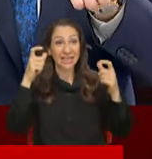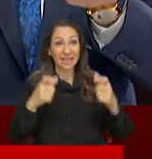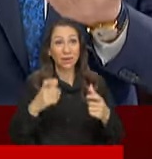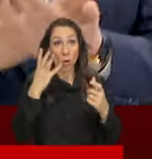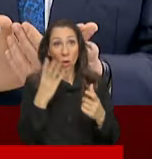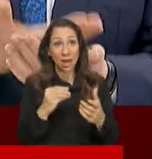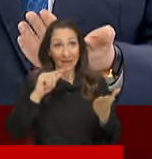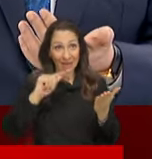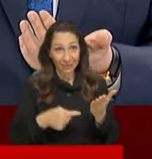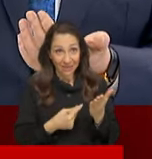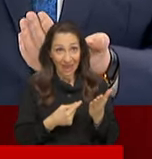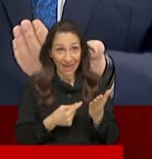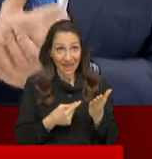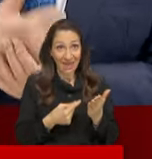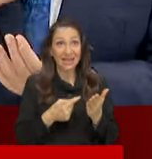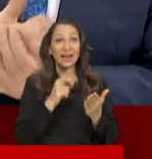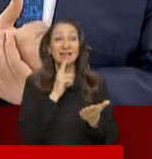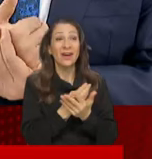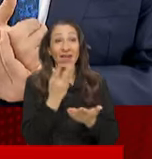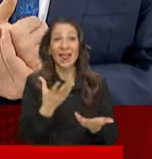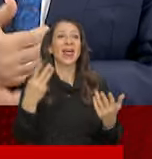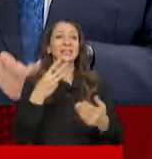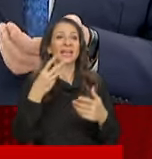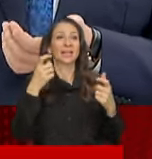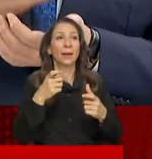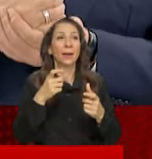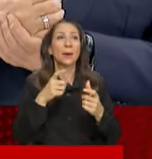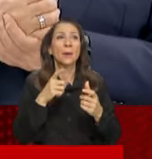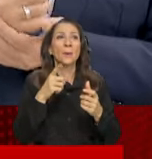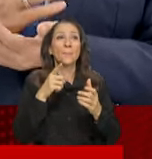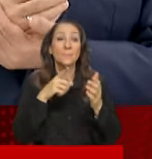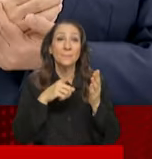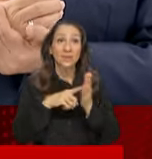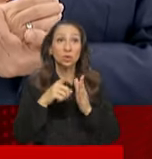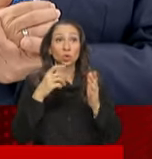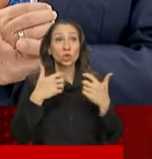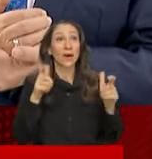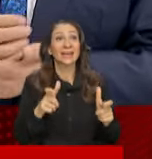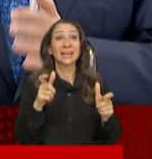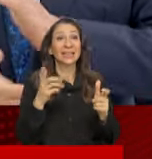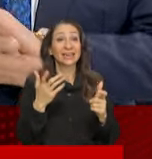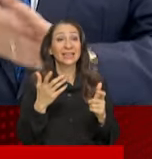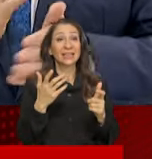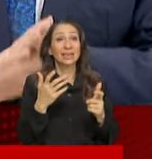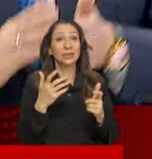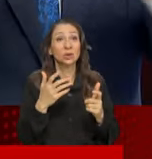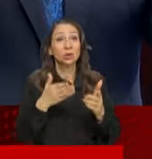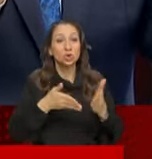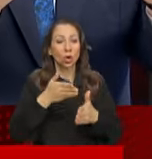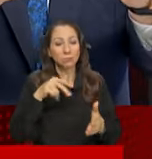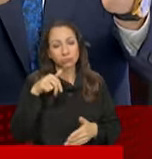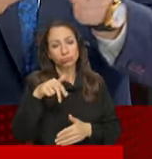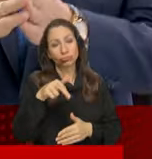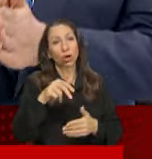olarak imzalanan e ilan edilen yer eserlerdir başarırsanız güvenli kentte Peki güvenli kentte artık sokağa